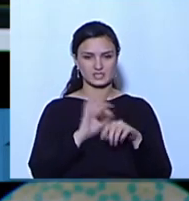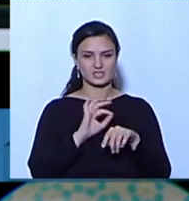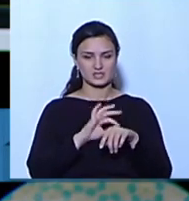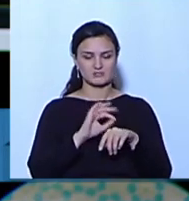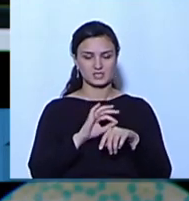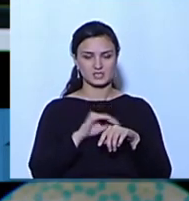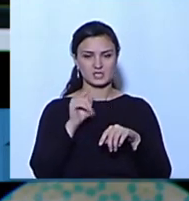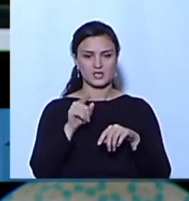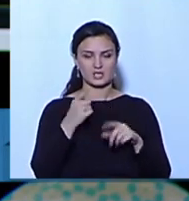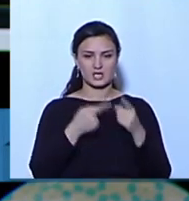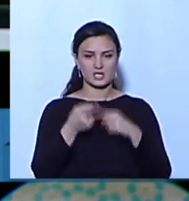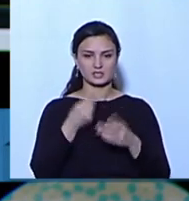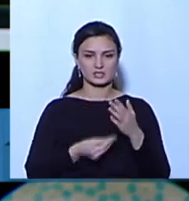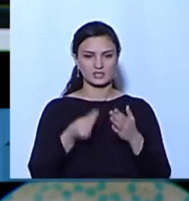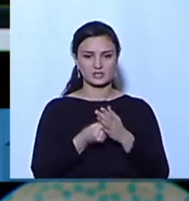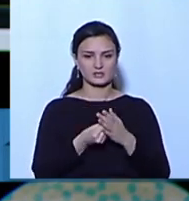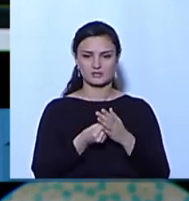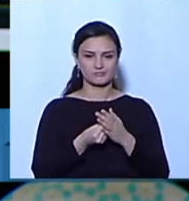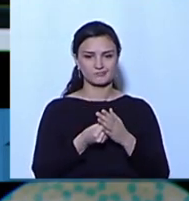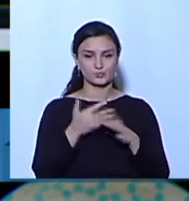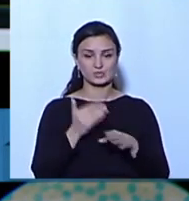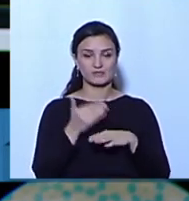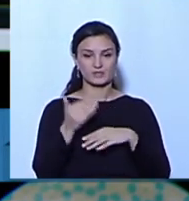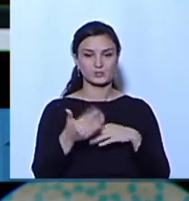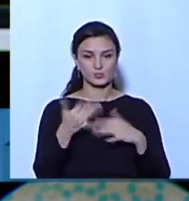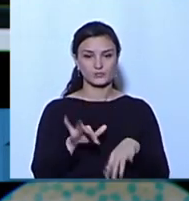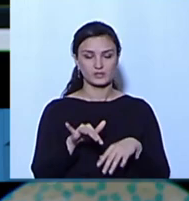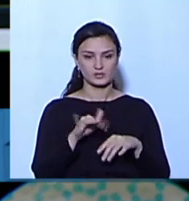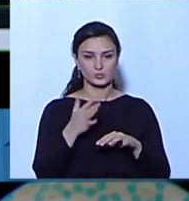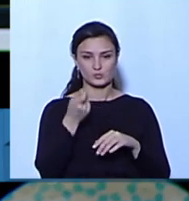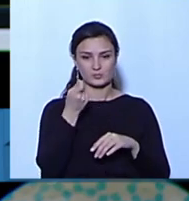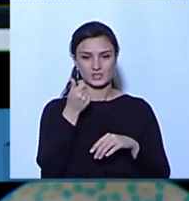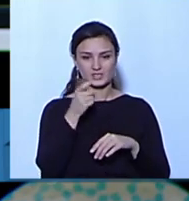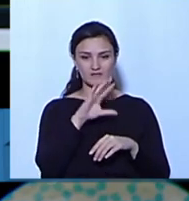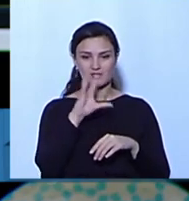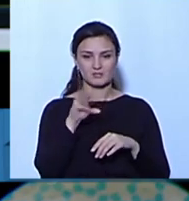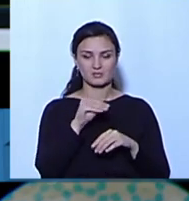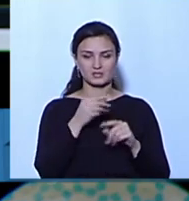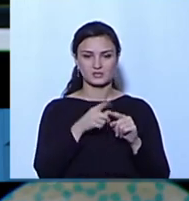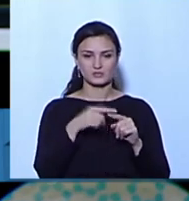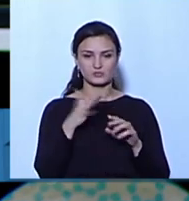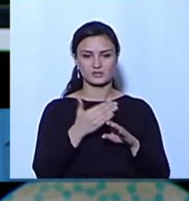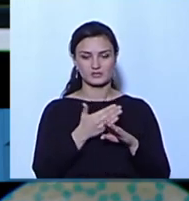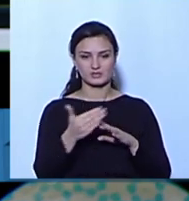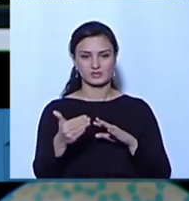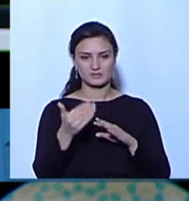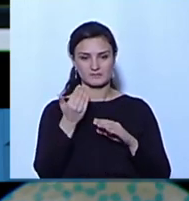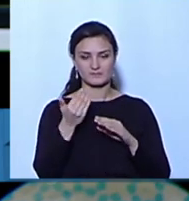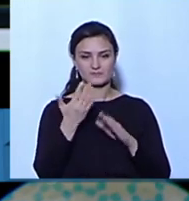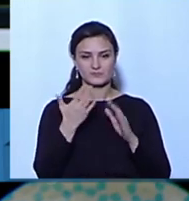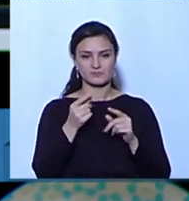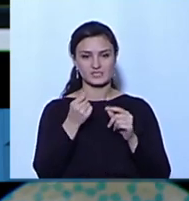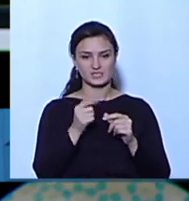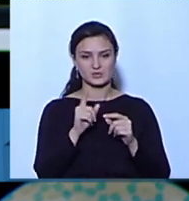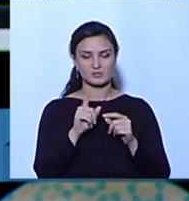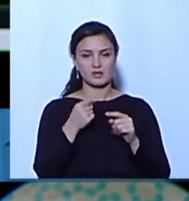დაზიანებას, აქ აღდგენის პერსპექტივა თუ დაგვიანდა, იმდენად პატარა არის ეს ყველაფერი და მოცულობა მის იმდენად ცირია,